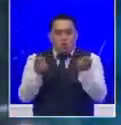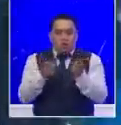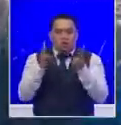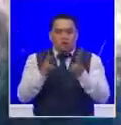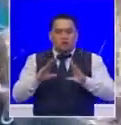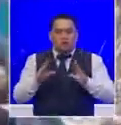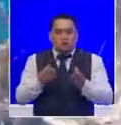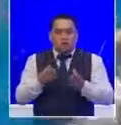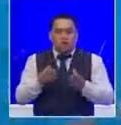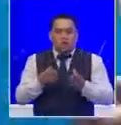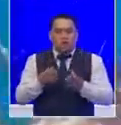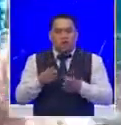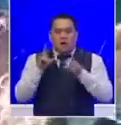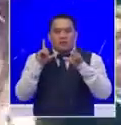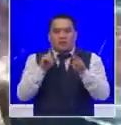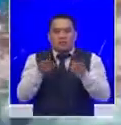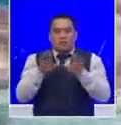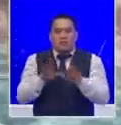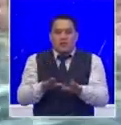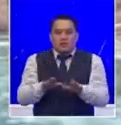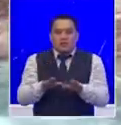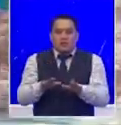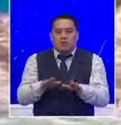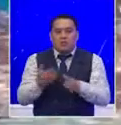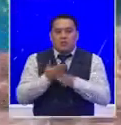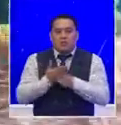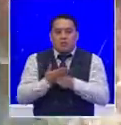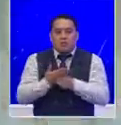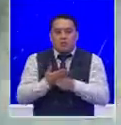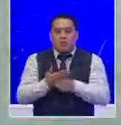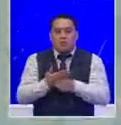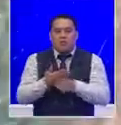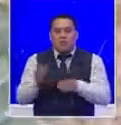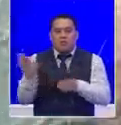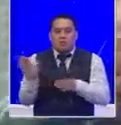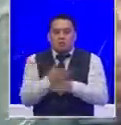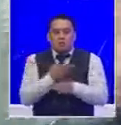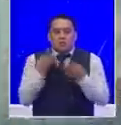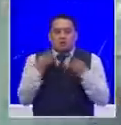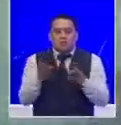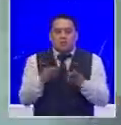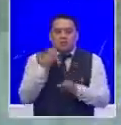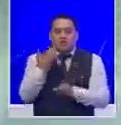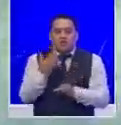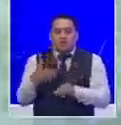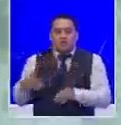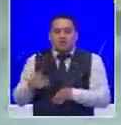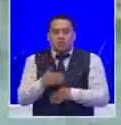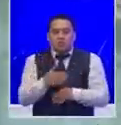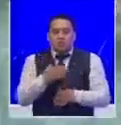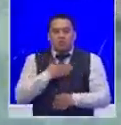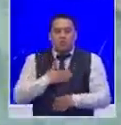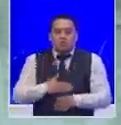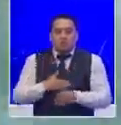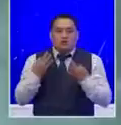инциденте береговой охране, и те отправили на место происшествия дайверов. При помощи ножей и кусачек ныряльщикам удалось освободить кита. Сам морской пленник вел себя